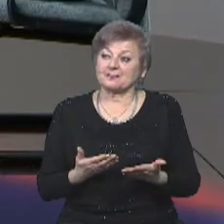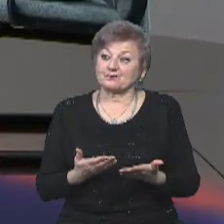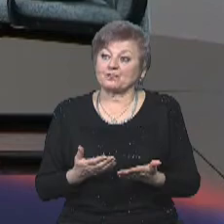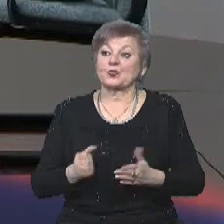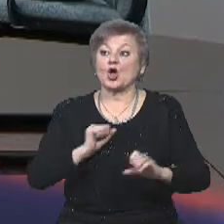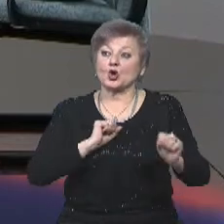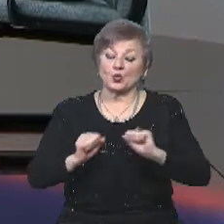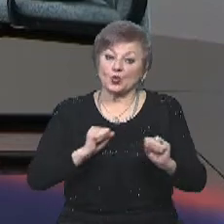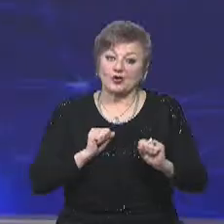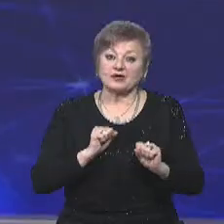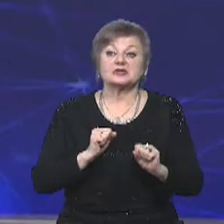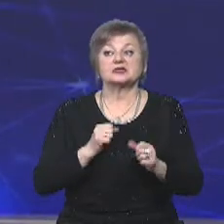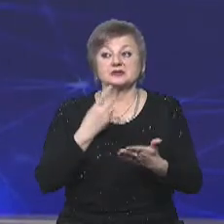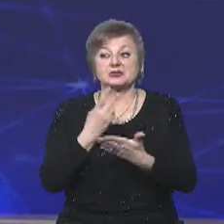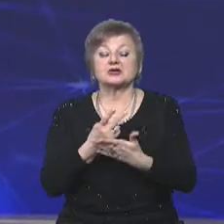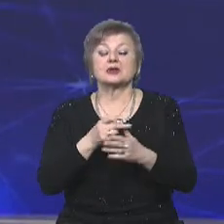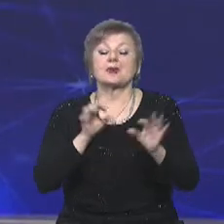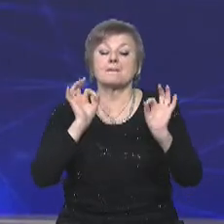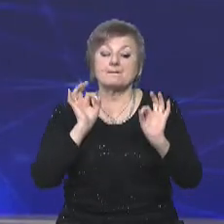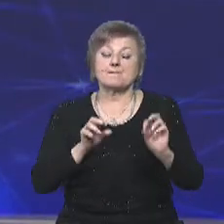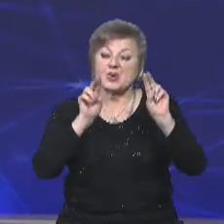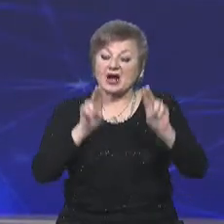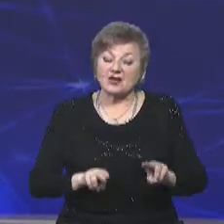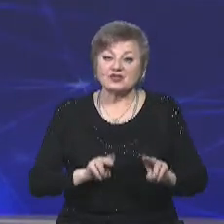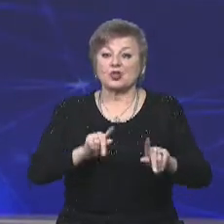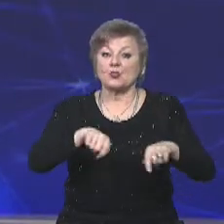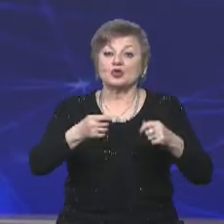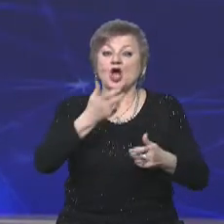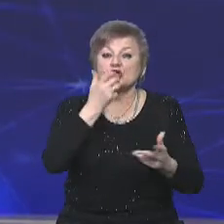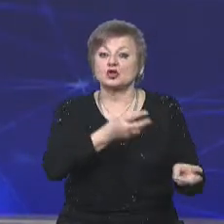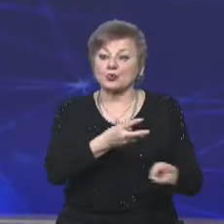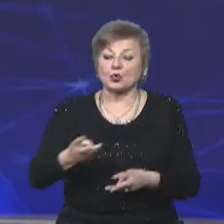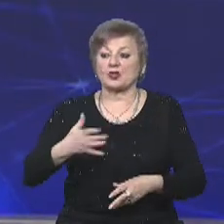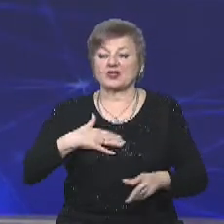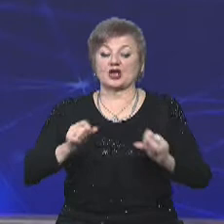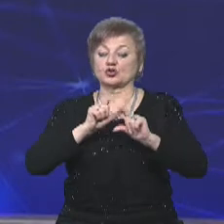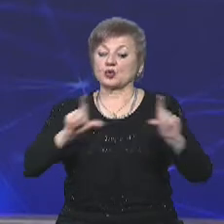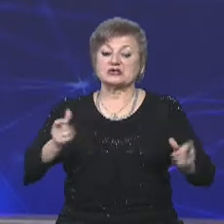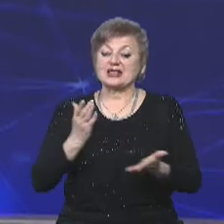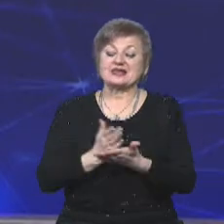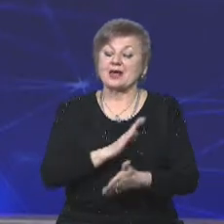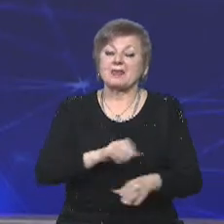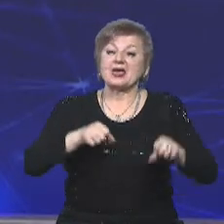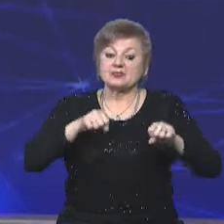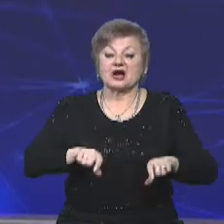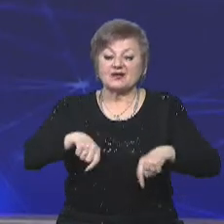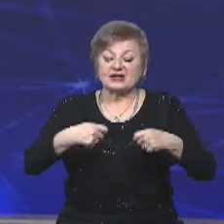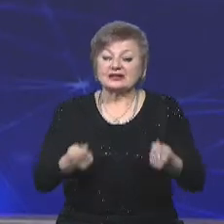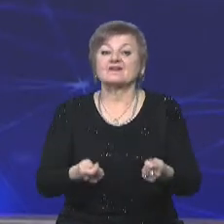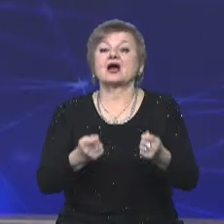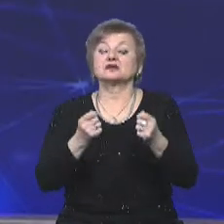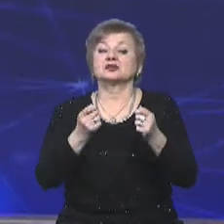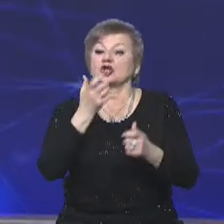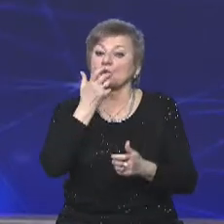Якщо руководствоваться исключительно правилами подачи теплоносителя, то, конечно же, концерн не имеет права подавать теплоноситель на те дома, которые